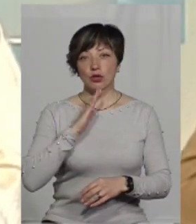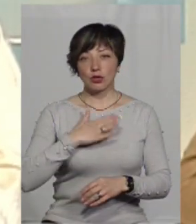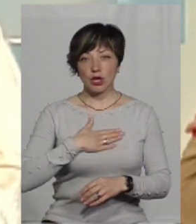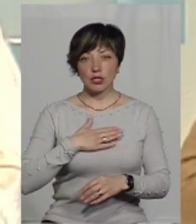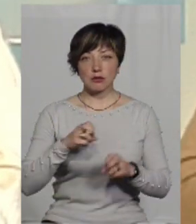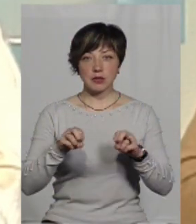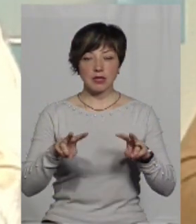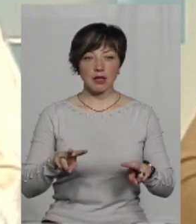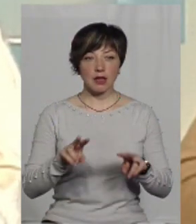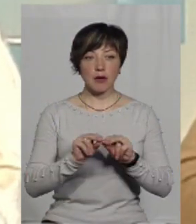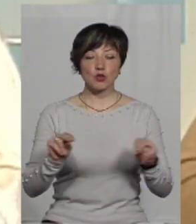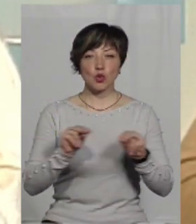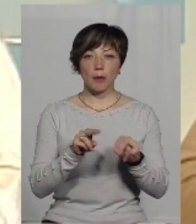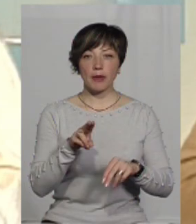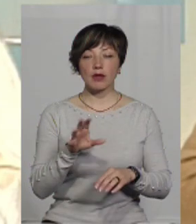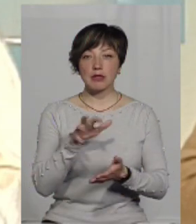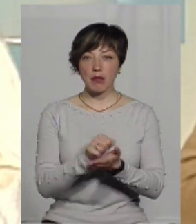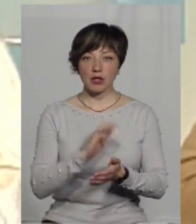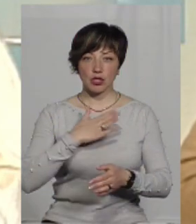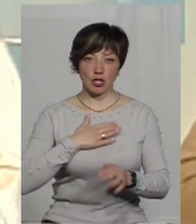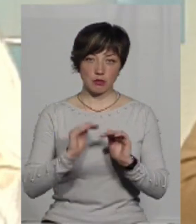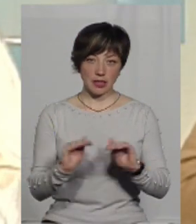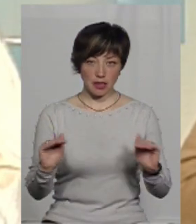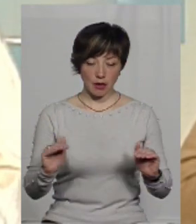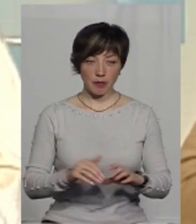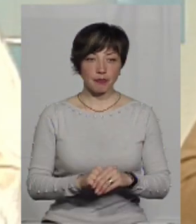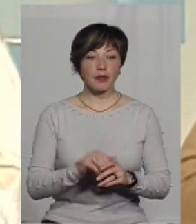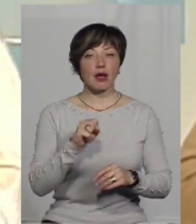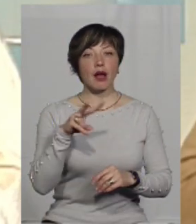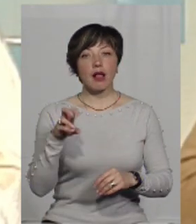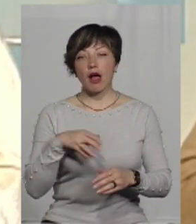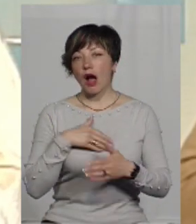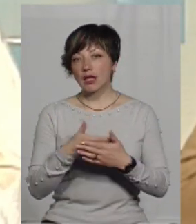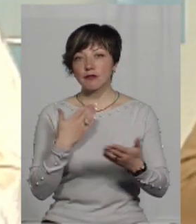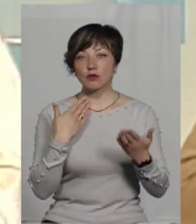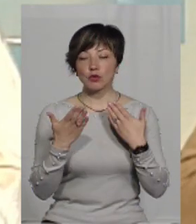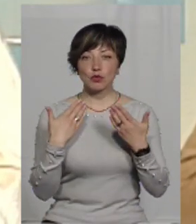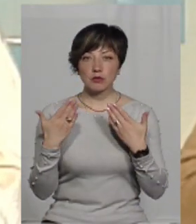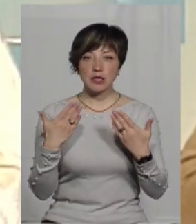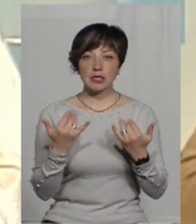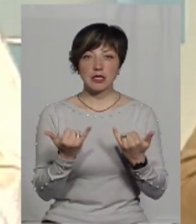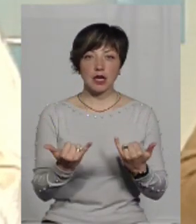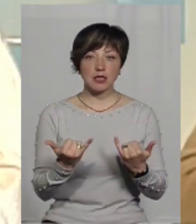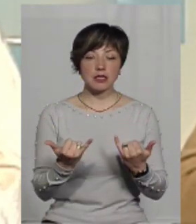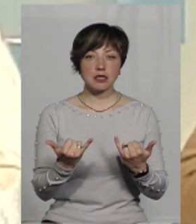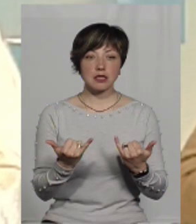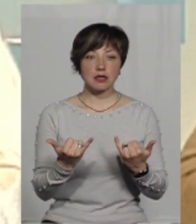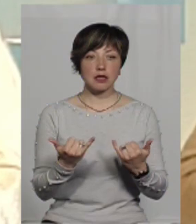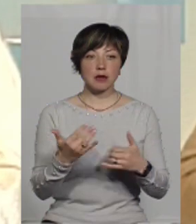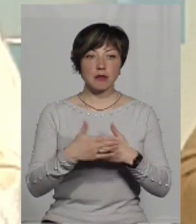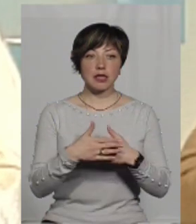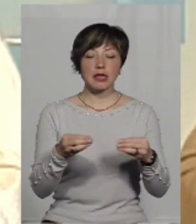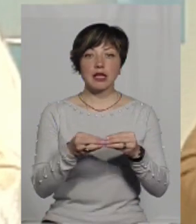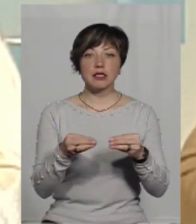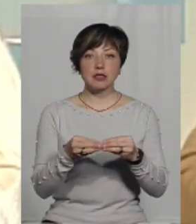наш спеціаліст-дефектолог, сурдопедагог, яка займається з нашими дітками. Але так активно спілкуємося ми зараз там